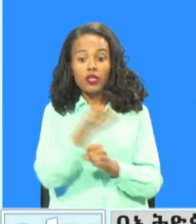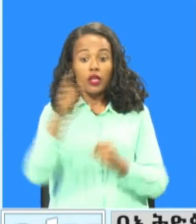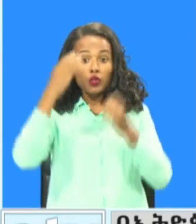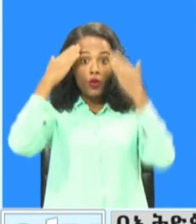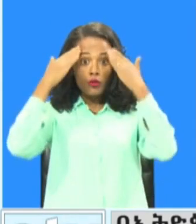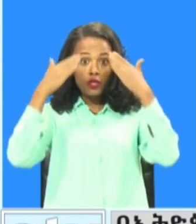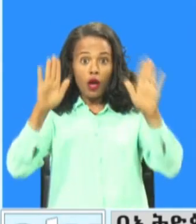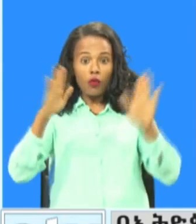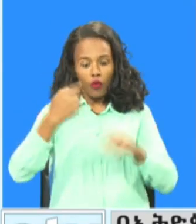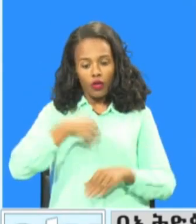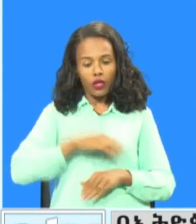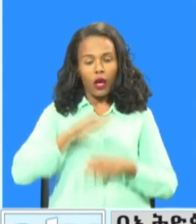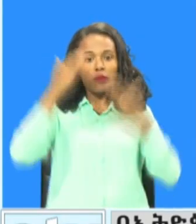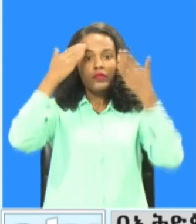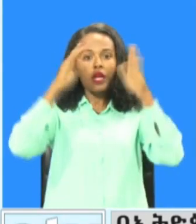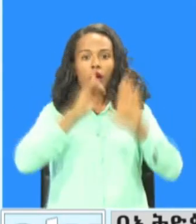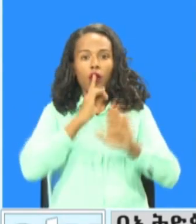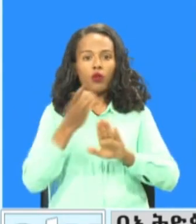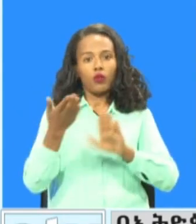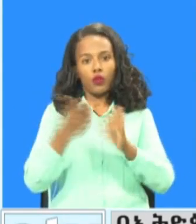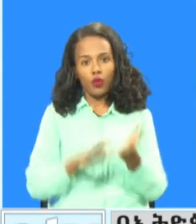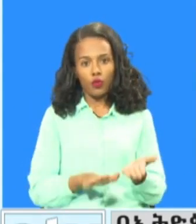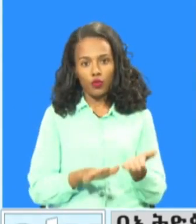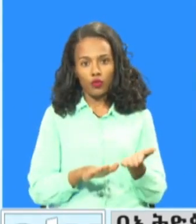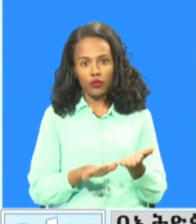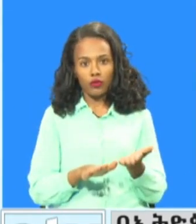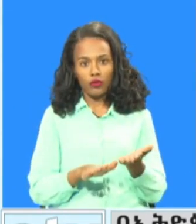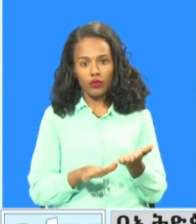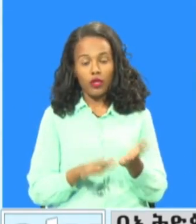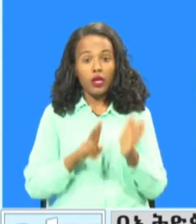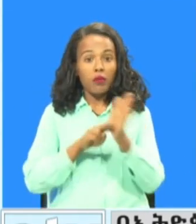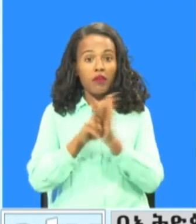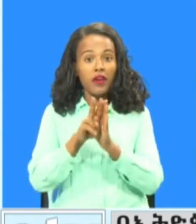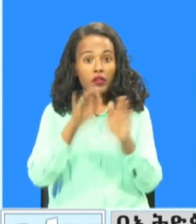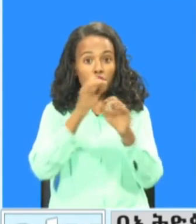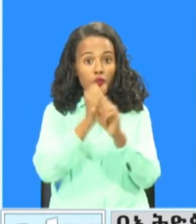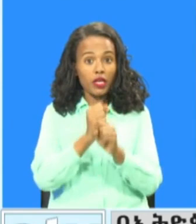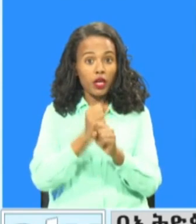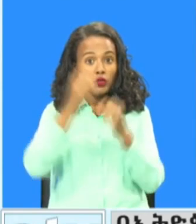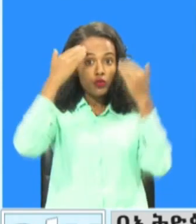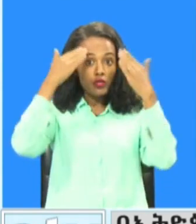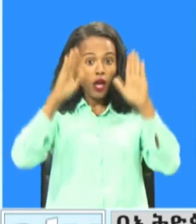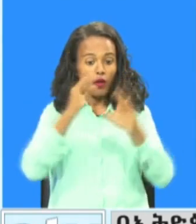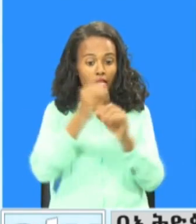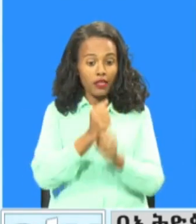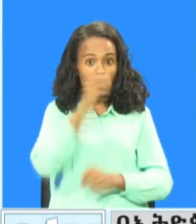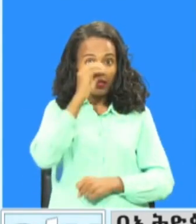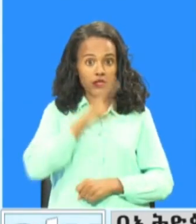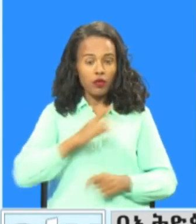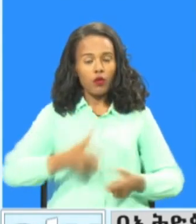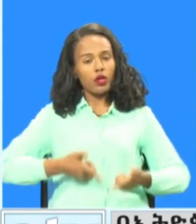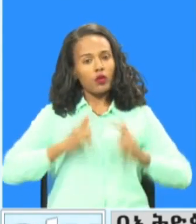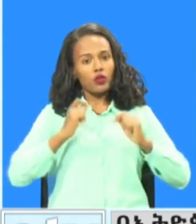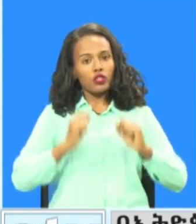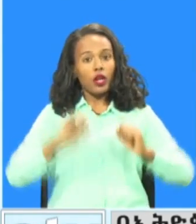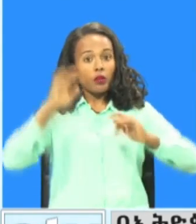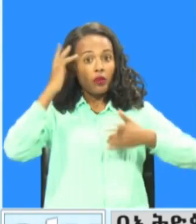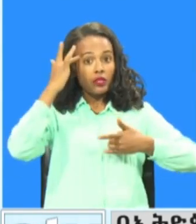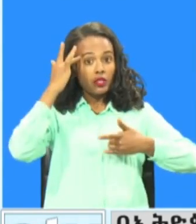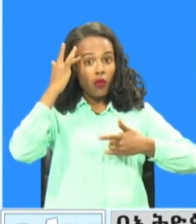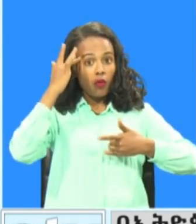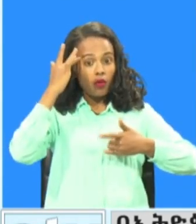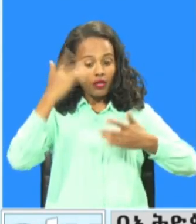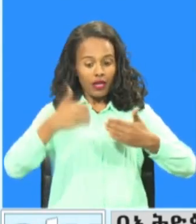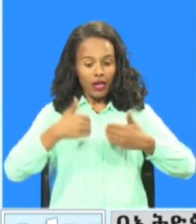ሳያውቁ እኛም ሳናውቅ ነው ለሞት የተዳረጉት። በቫይረሱ መያዙን ሳያውቅ የተያዘ ሰው ሊኖር ይችላል።